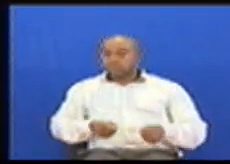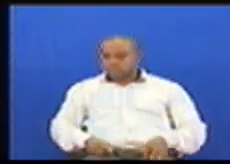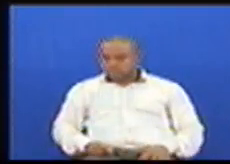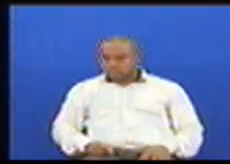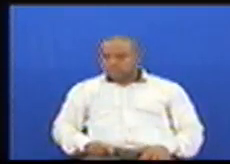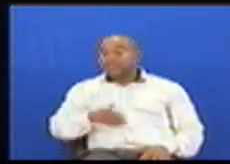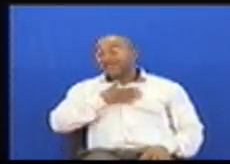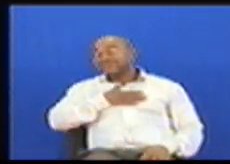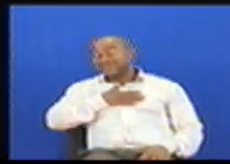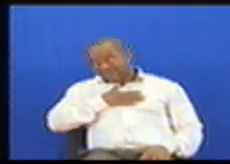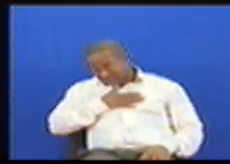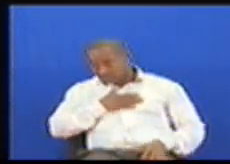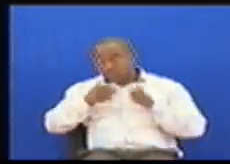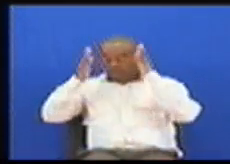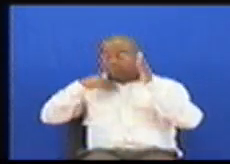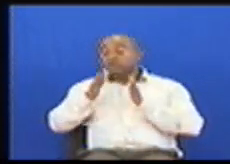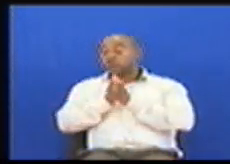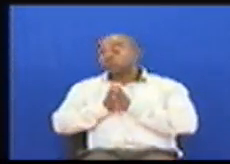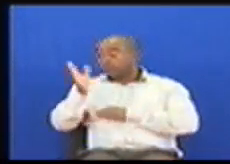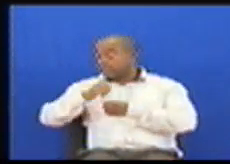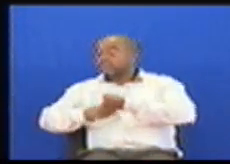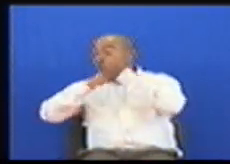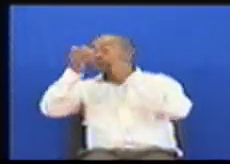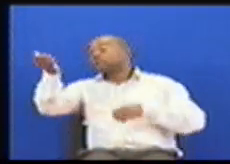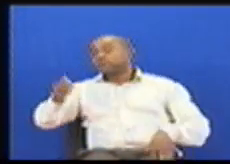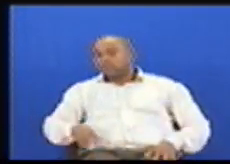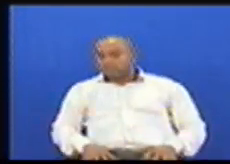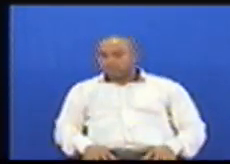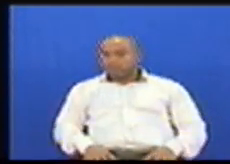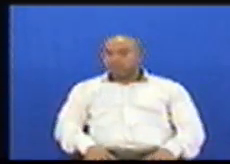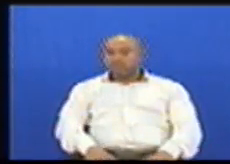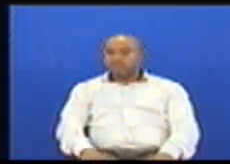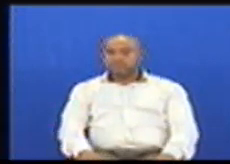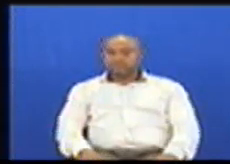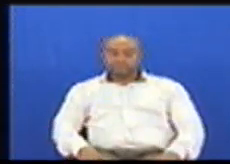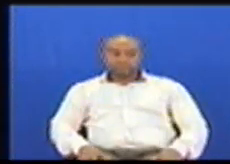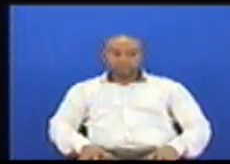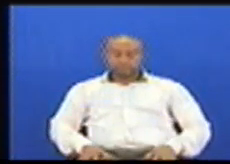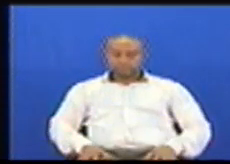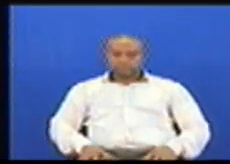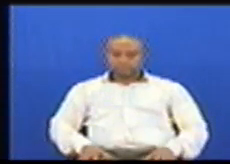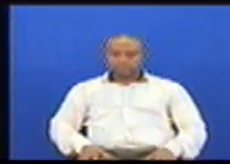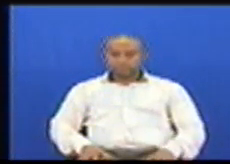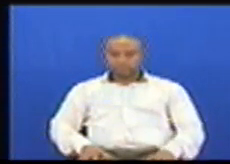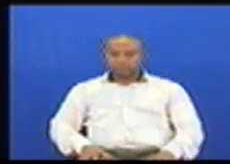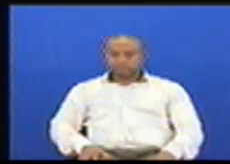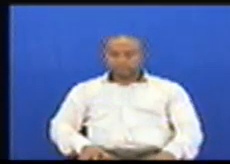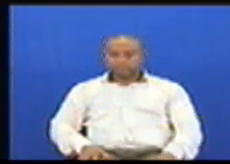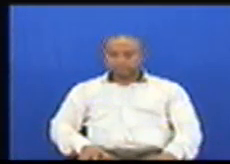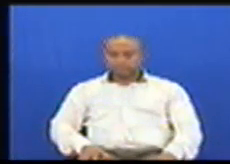mheshimiwa. Nakushukuru Mheshimiwa Naibu Spika, naunga mkono hoja. Asante sana. Asante sana.